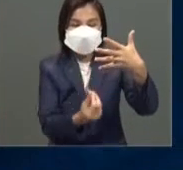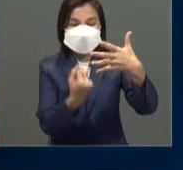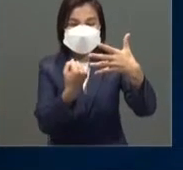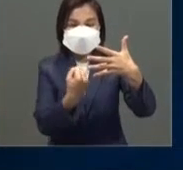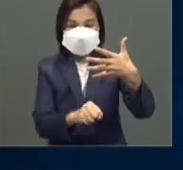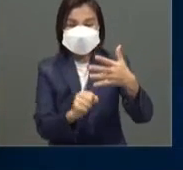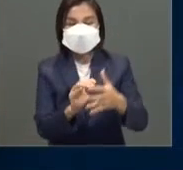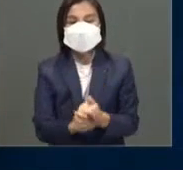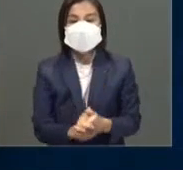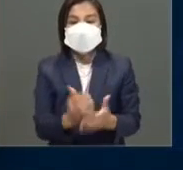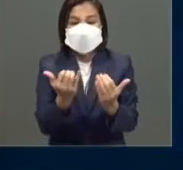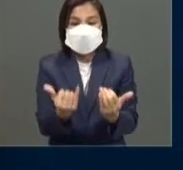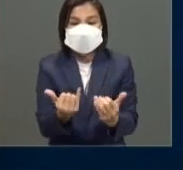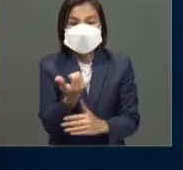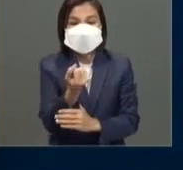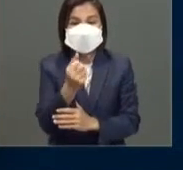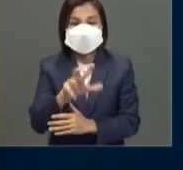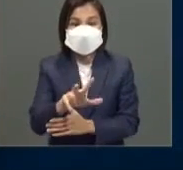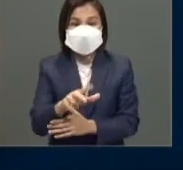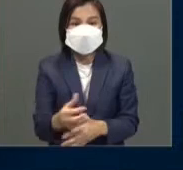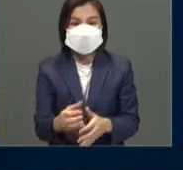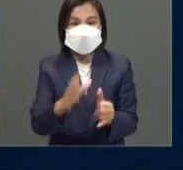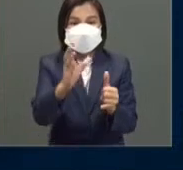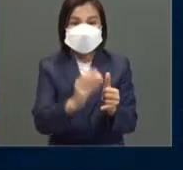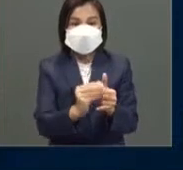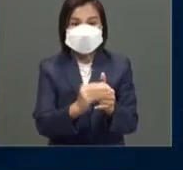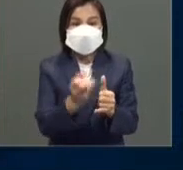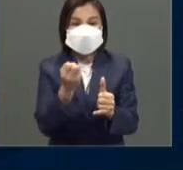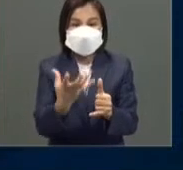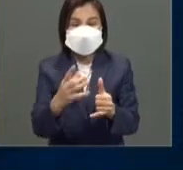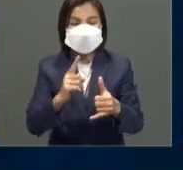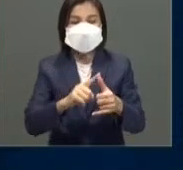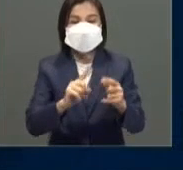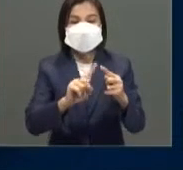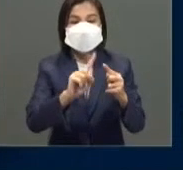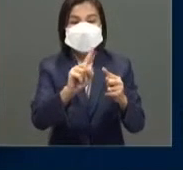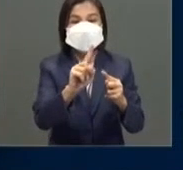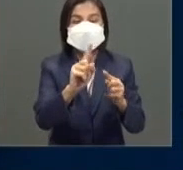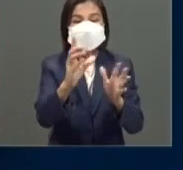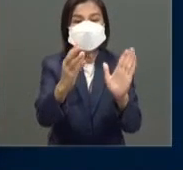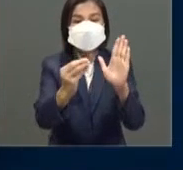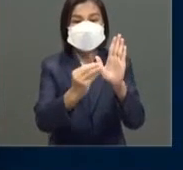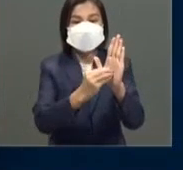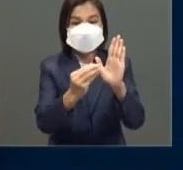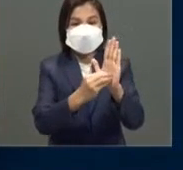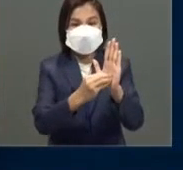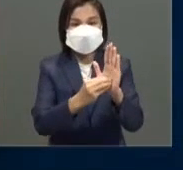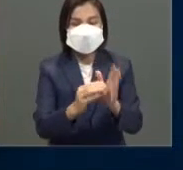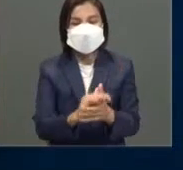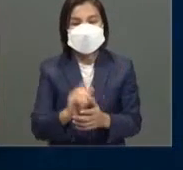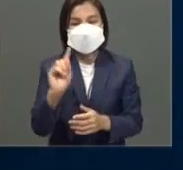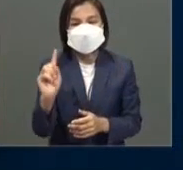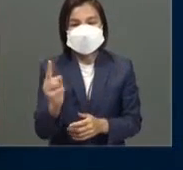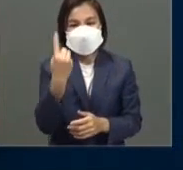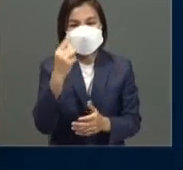ที่ประจำวันที่13นี้ก็ไล่เรียงลงไปนะครับกรุงเทพมหานครวันนี้จะเรียกว่าเป็นนิวไฮก็